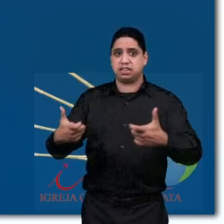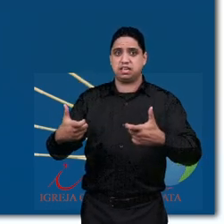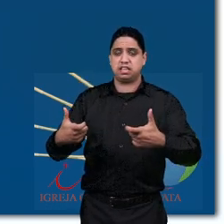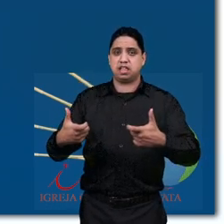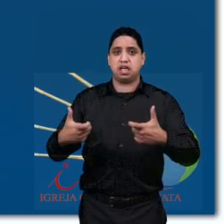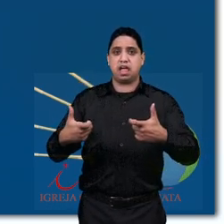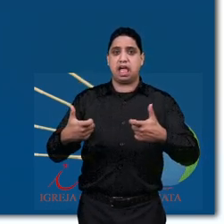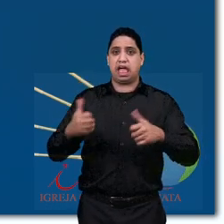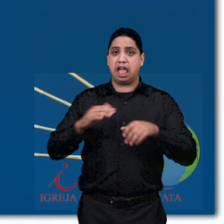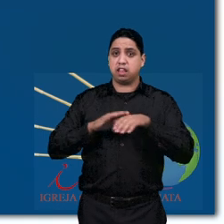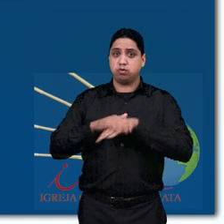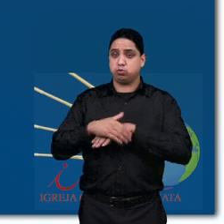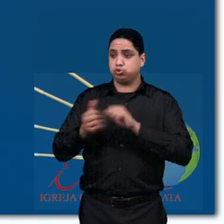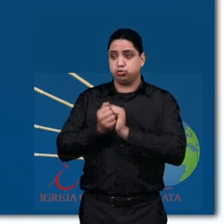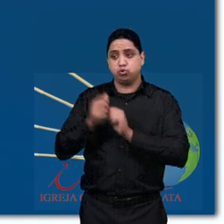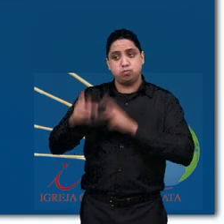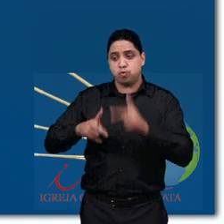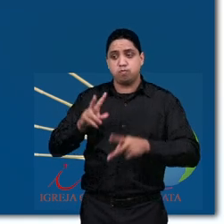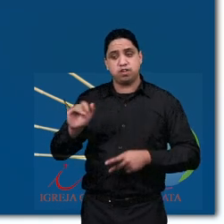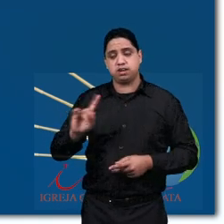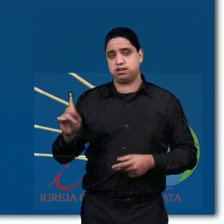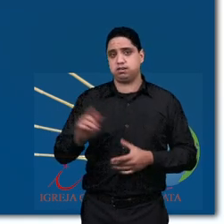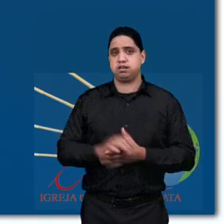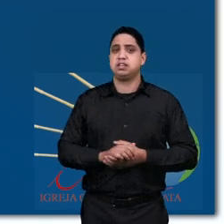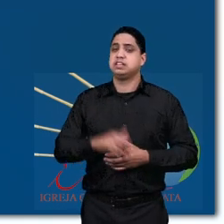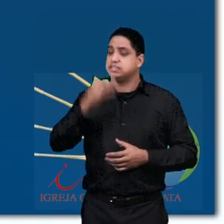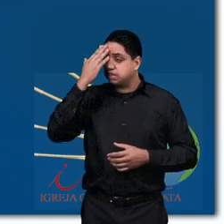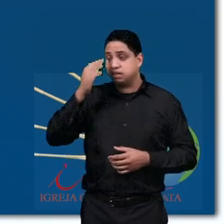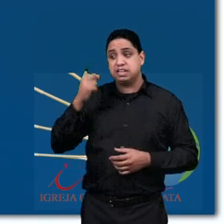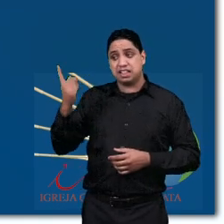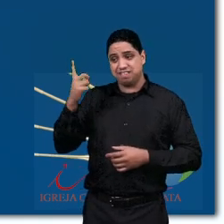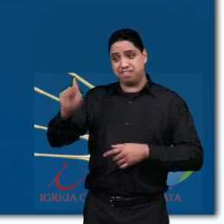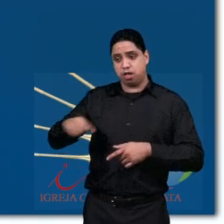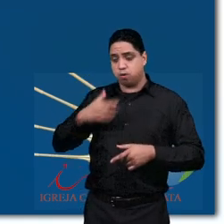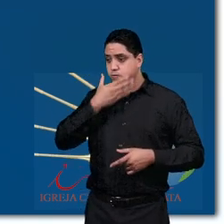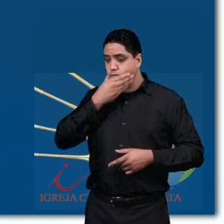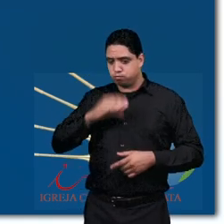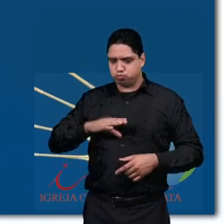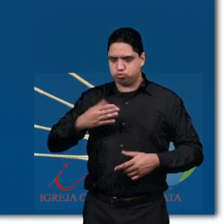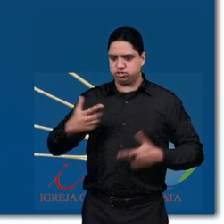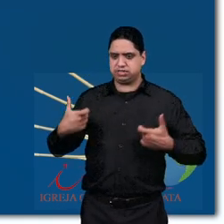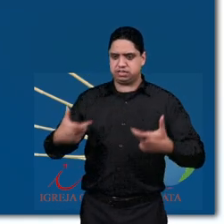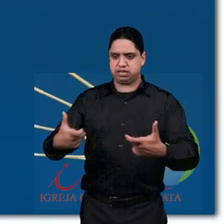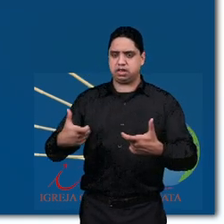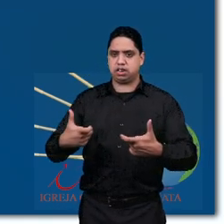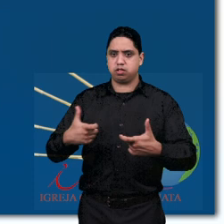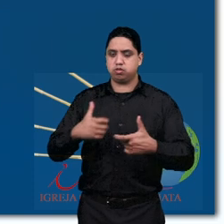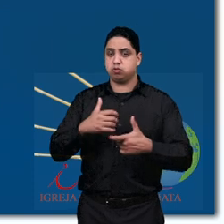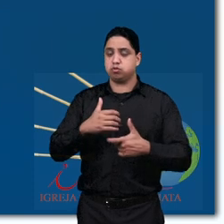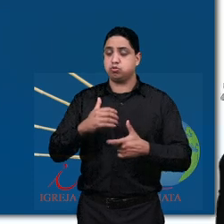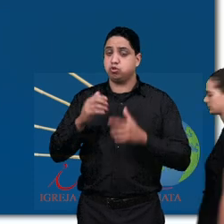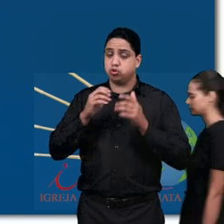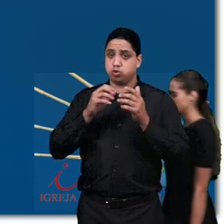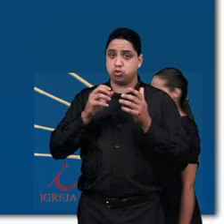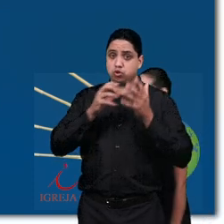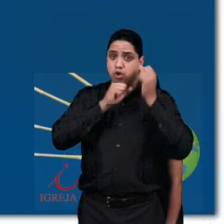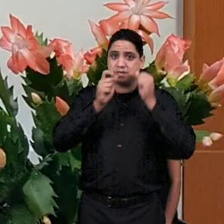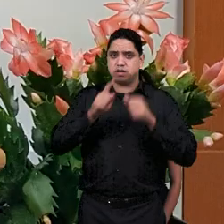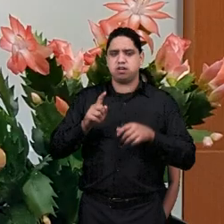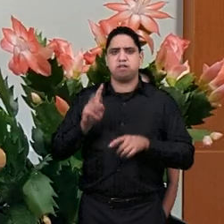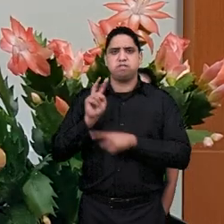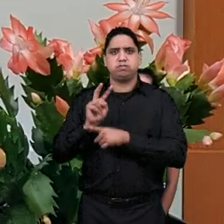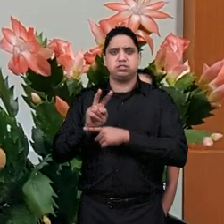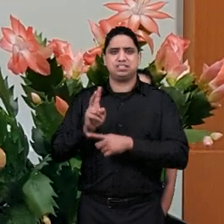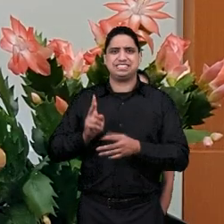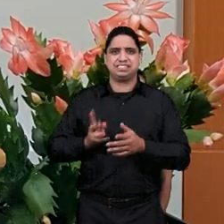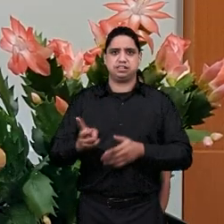peuple. C'est-à-dire, il n'est pas accommodé. Il est un homme qui ne dort pas. C'est un homme qui veille. Mais voyez